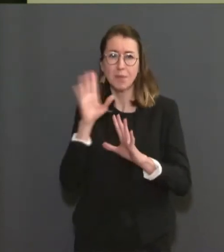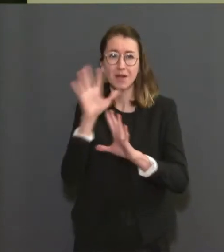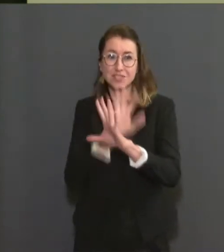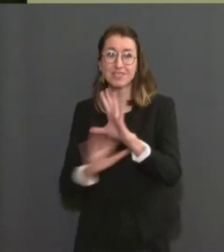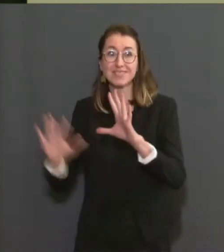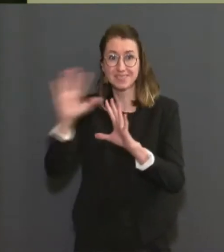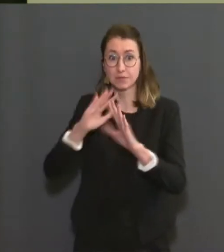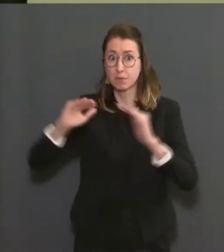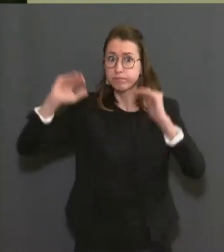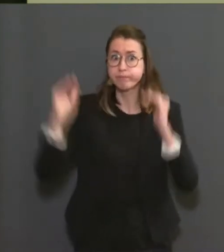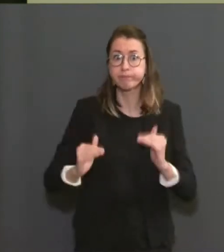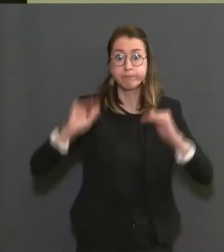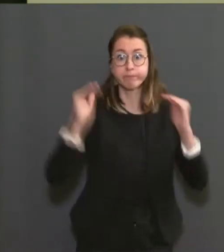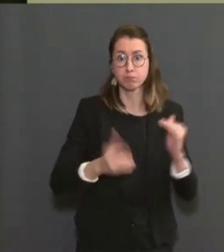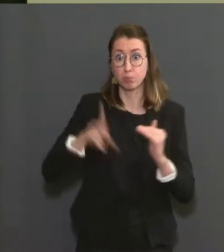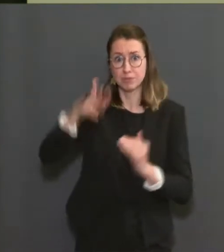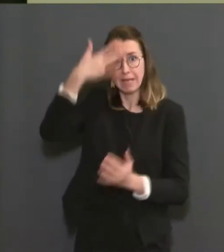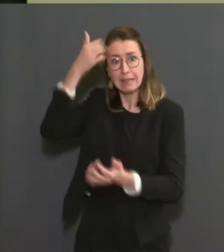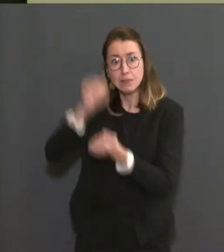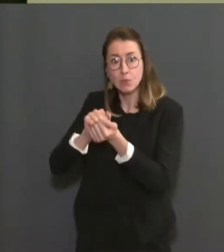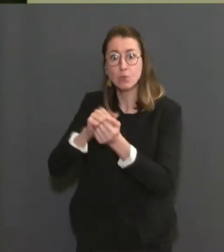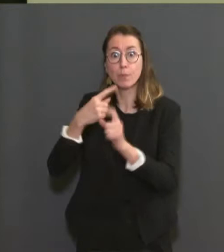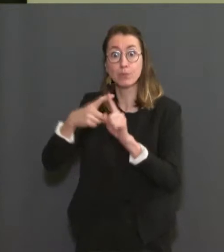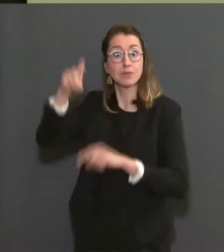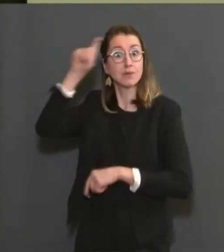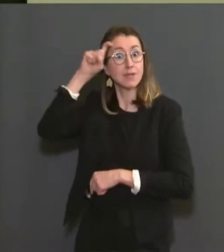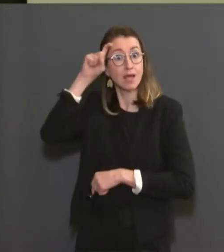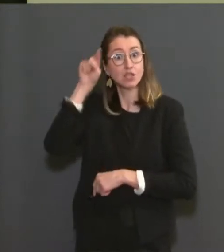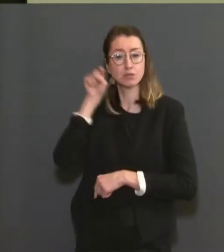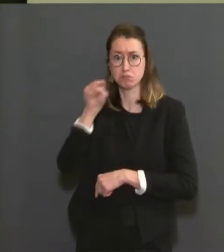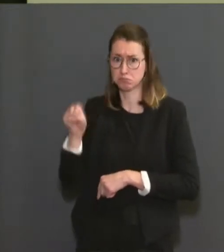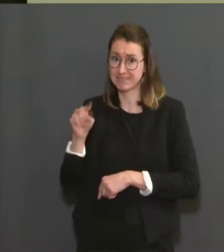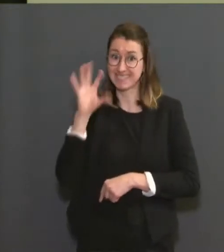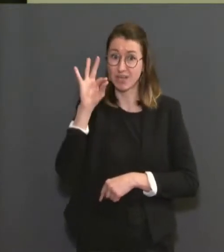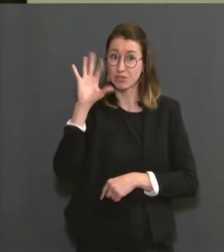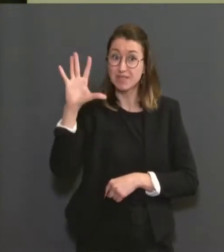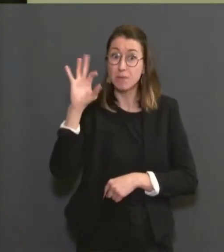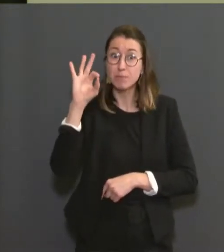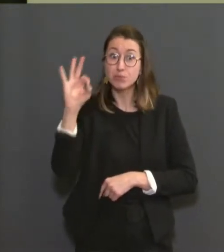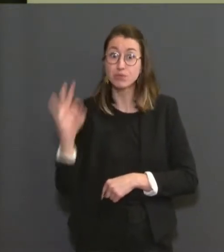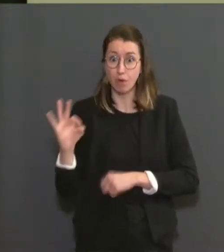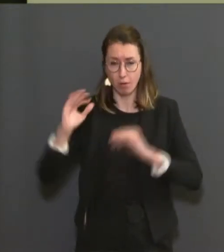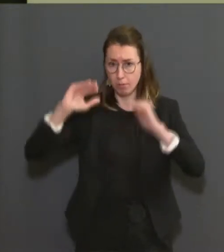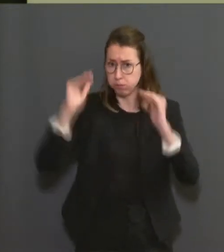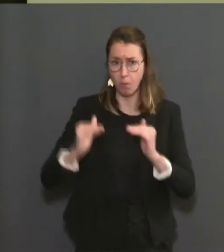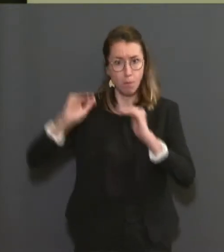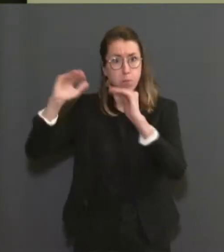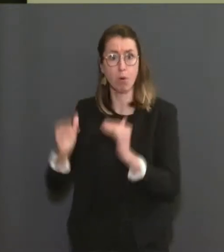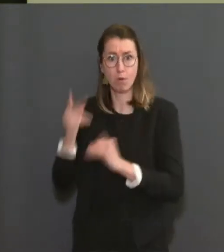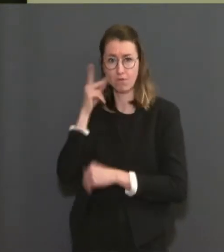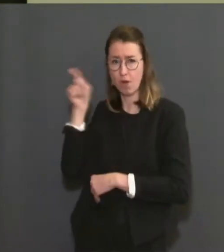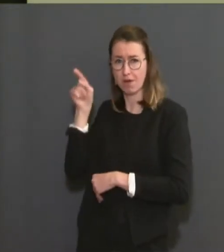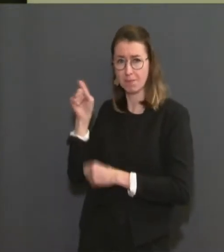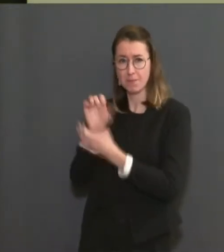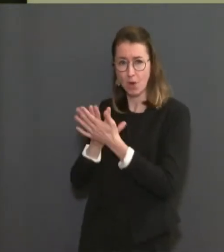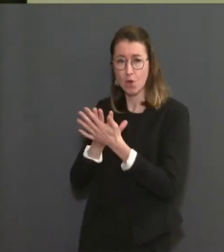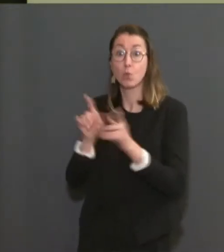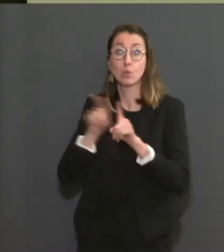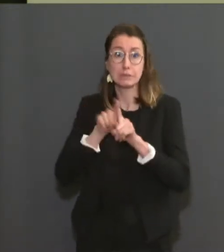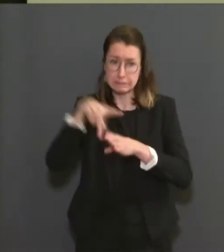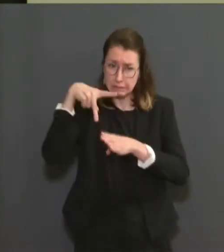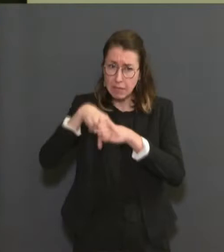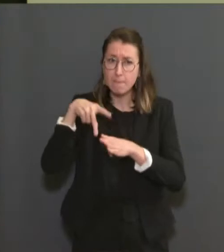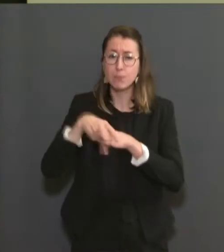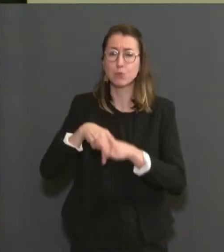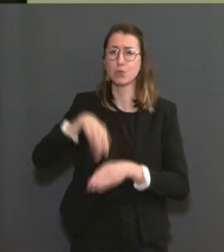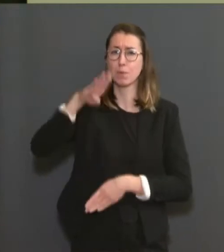moins 55%, mais on voit que des résultats du même niveau sont présents, par exemple, dans le Namurois, les Deux-Brabants et